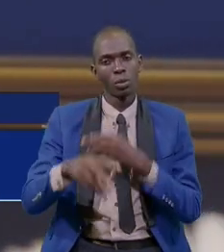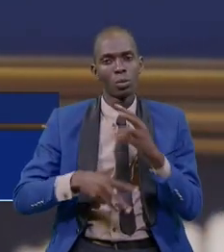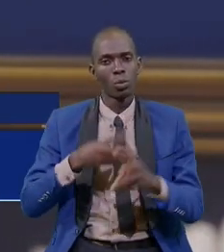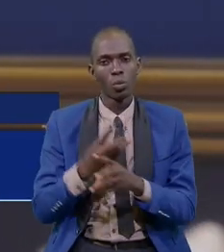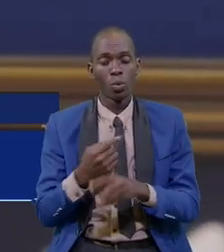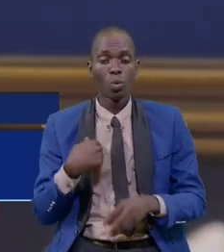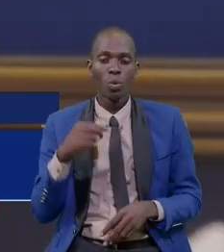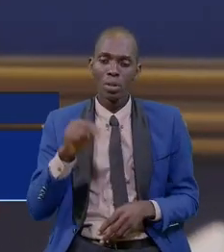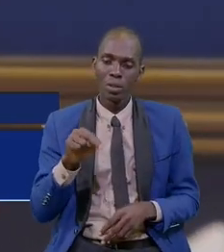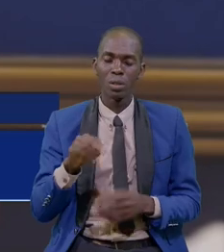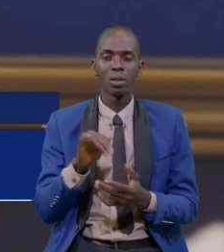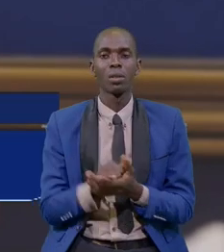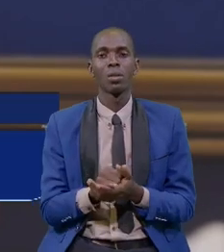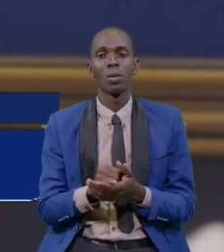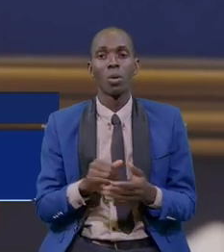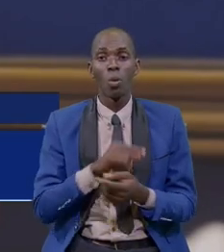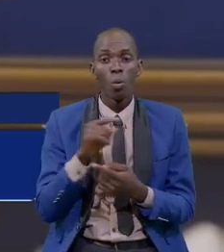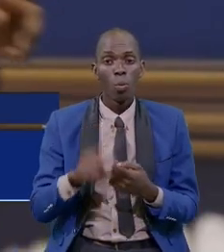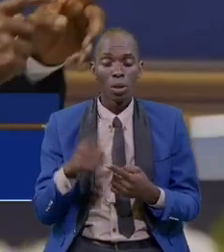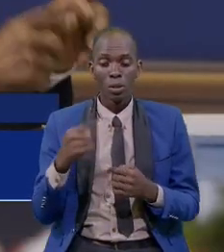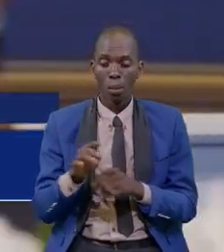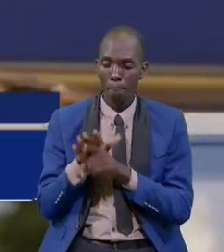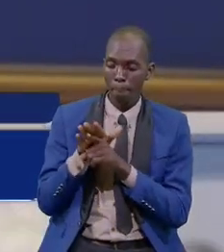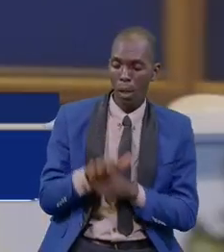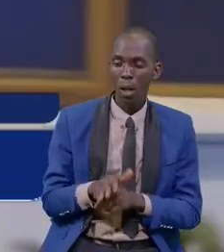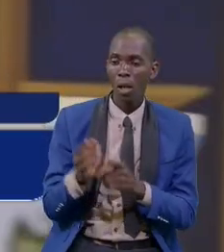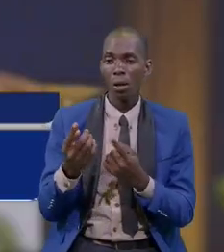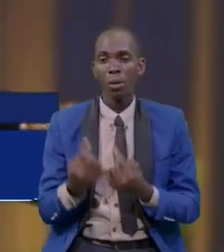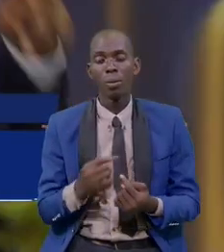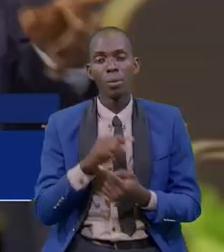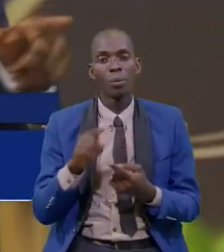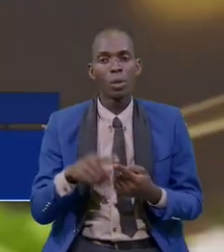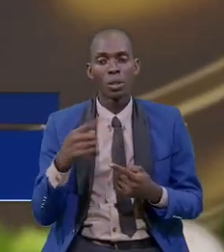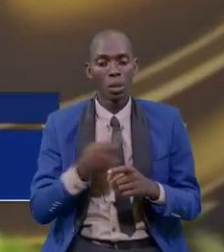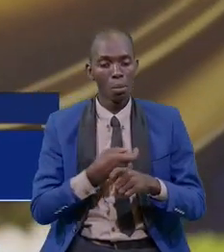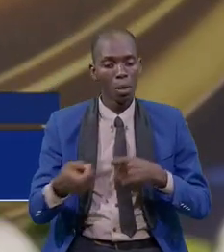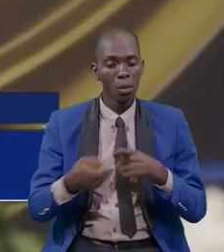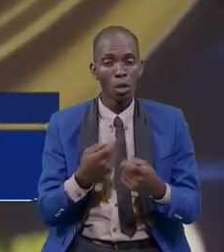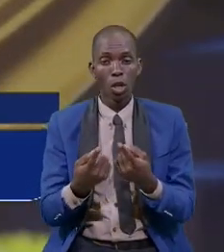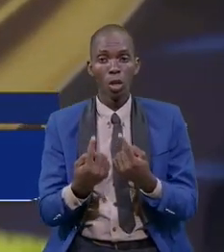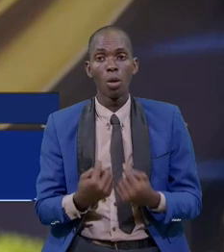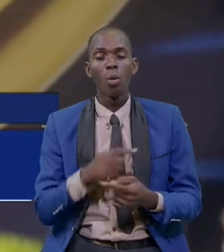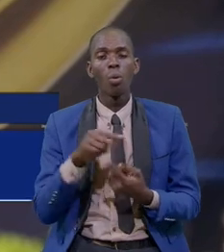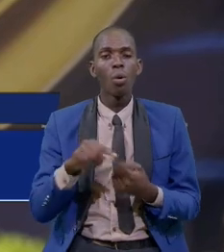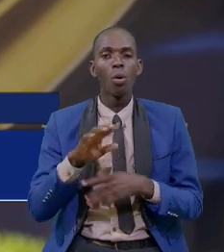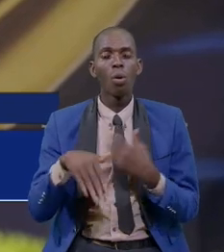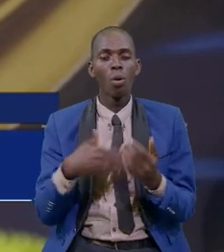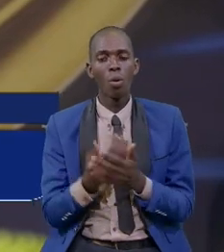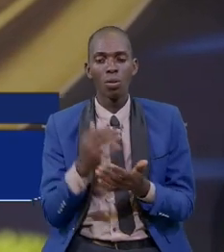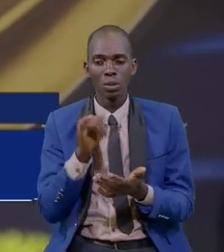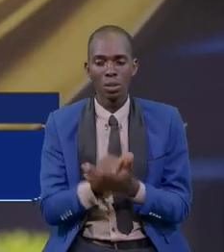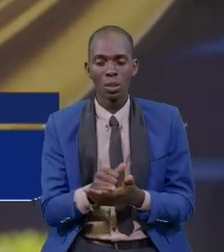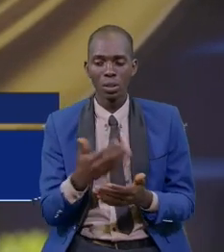les pressions vont venir, lorsque les persécutions vont se soulever et lorsque toutes ces choses qui nous attaqueront vont